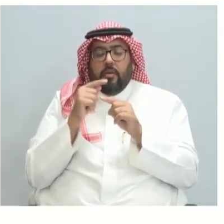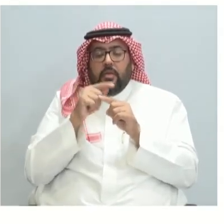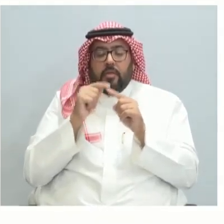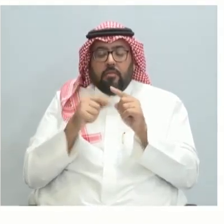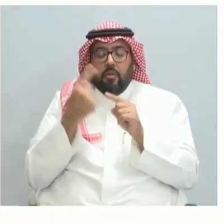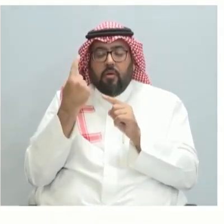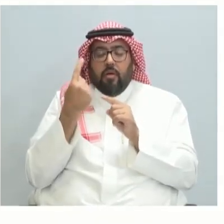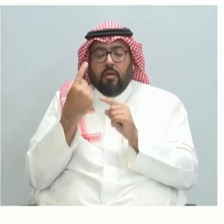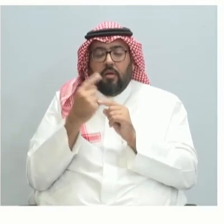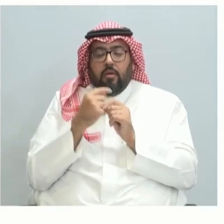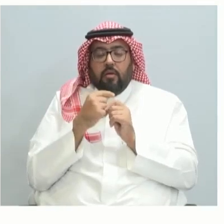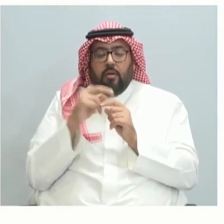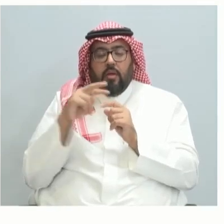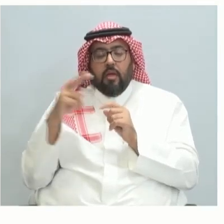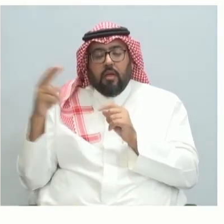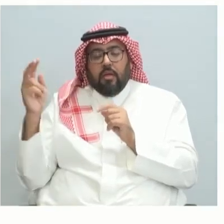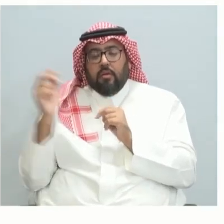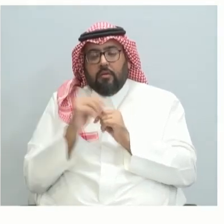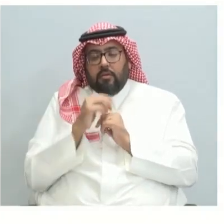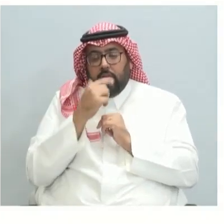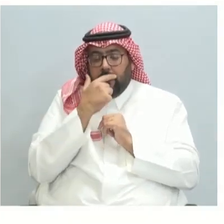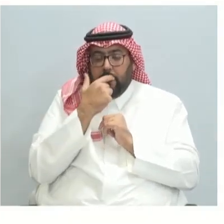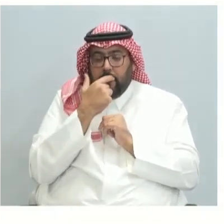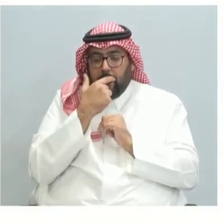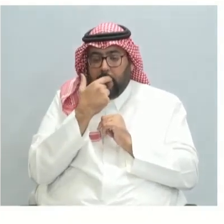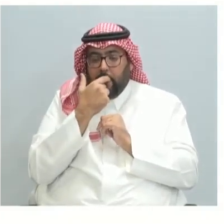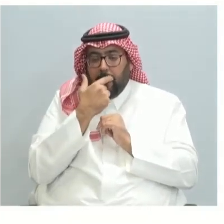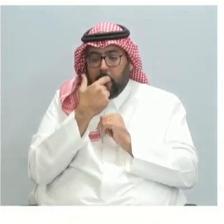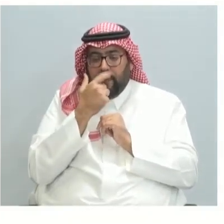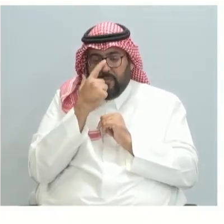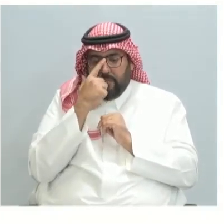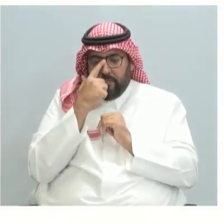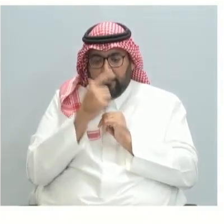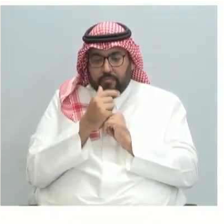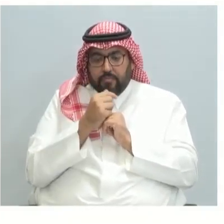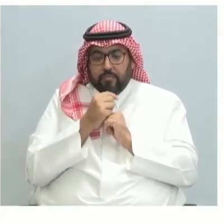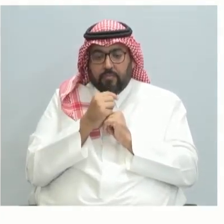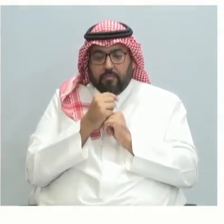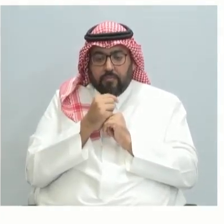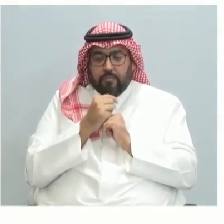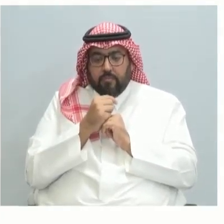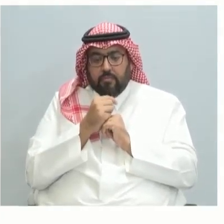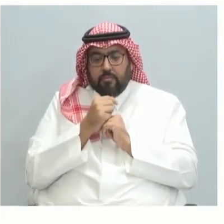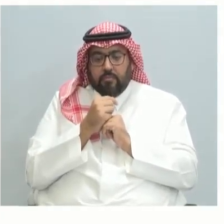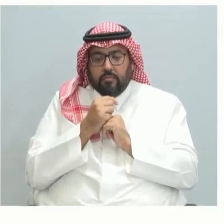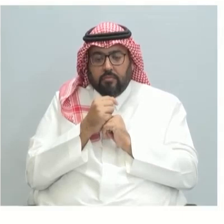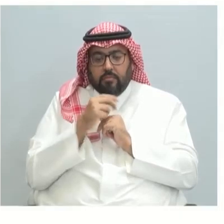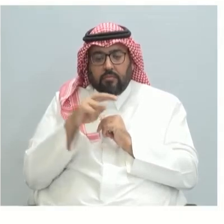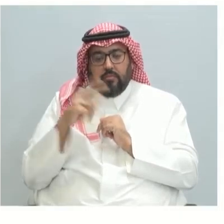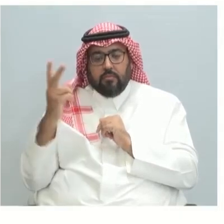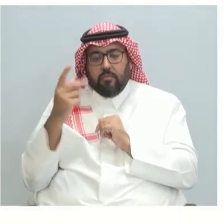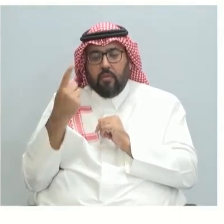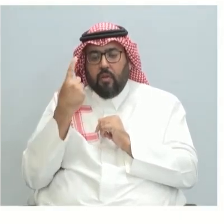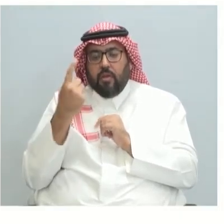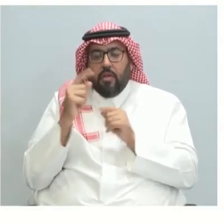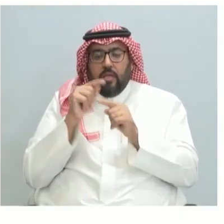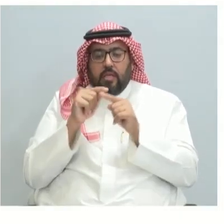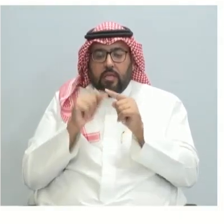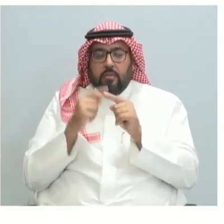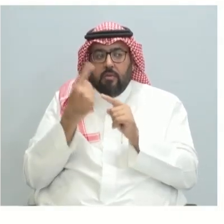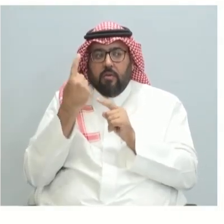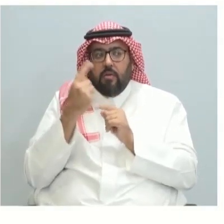ذلك من العناصر هذه هي الزاويه التي تمثل غير ذلك وهي لغير ذلك بنسبه واحد في